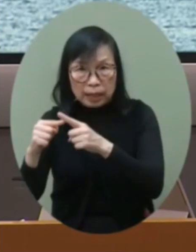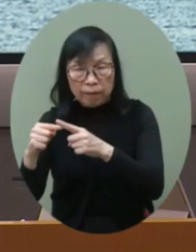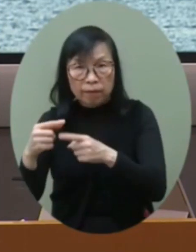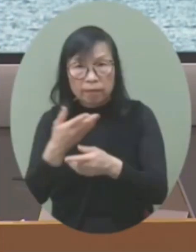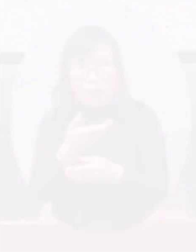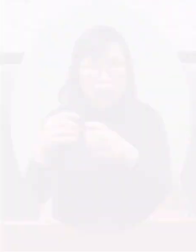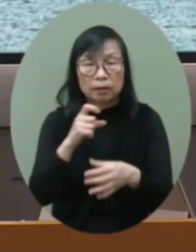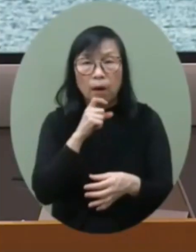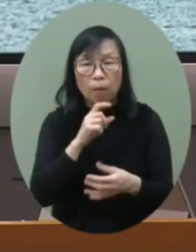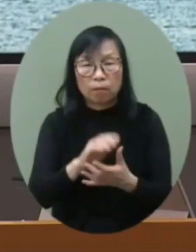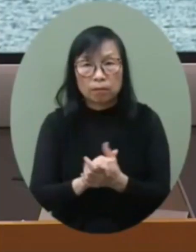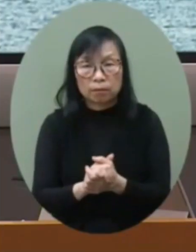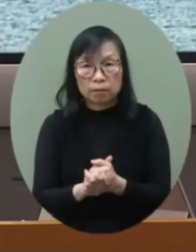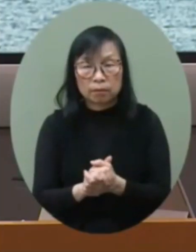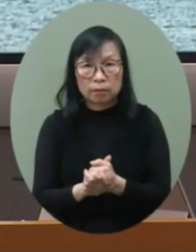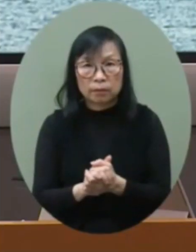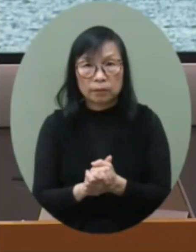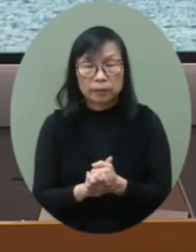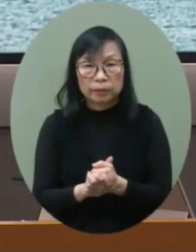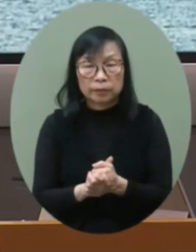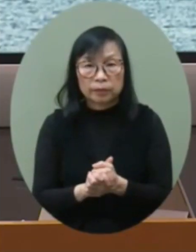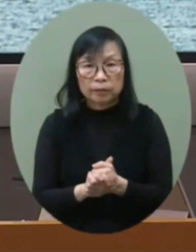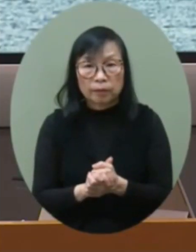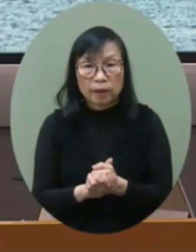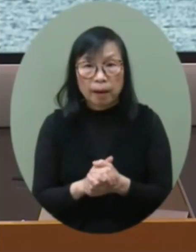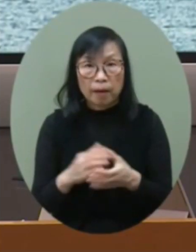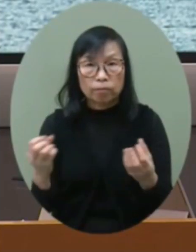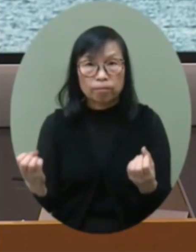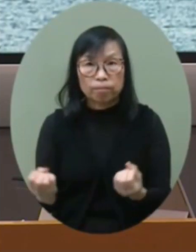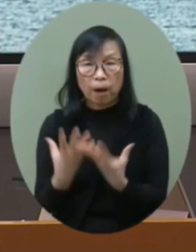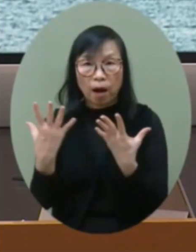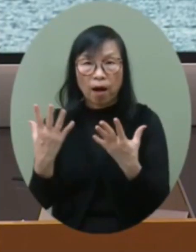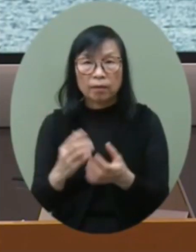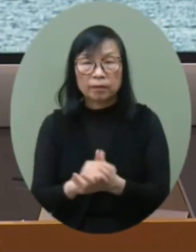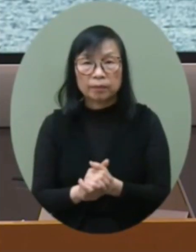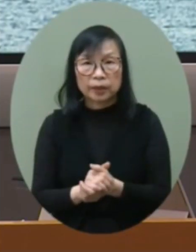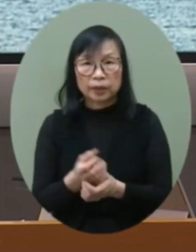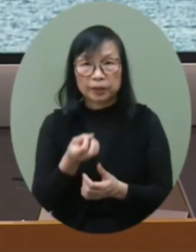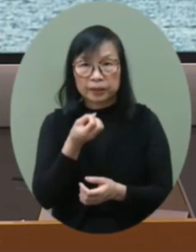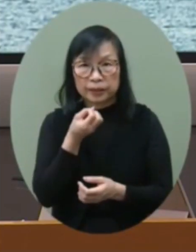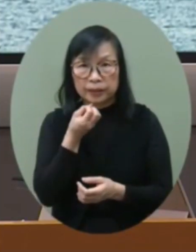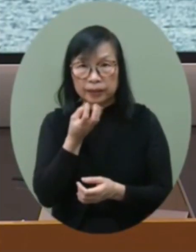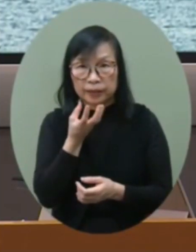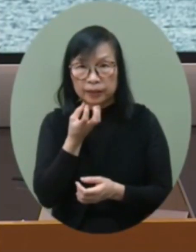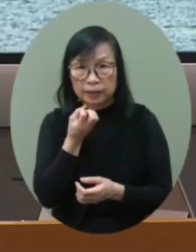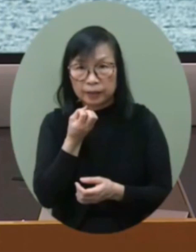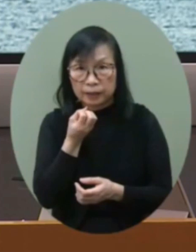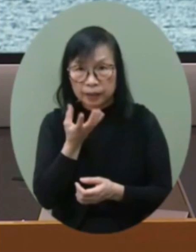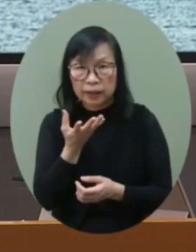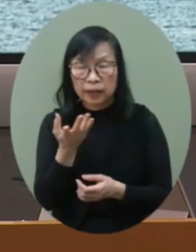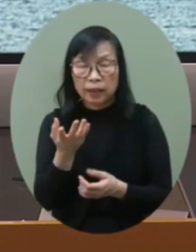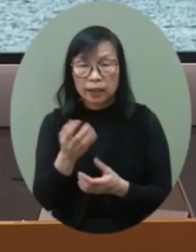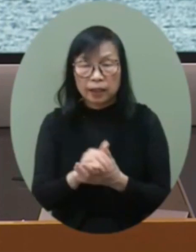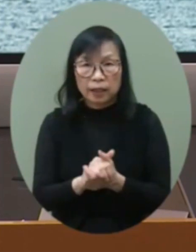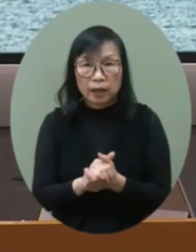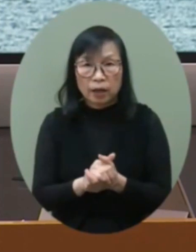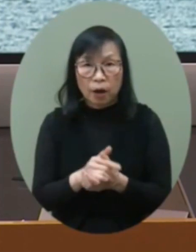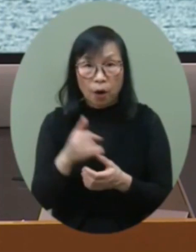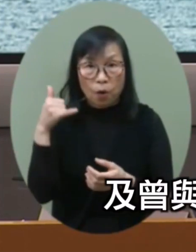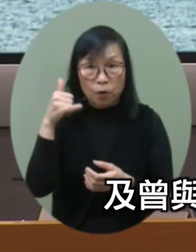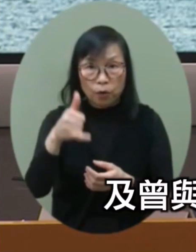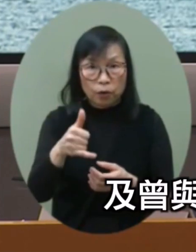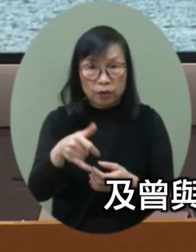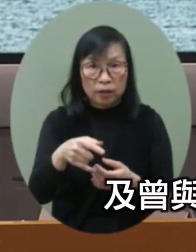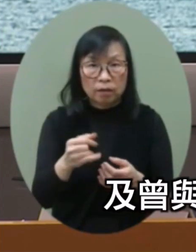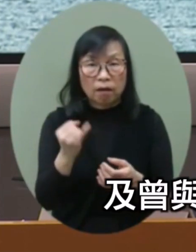都有即係密切嘅接觸。咁即係因為出現爆發啦，咁我哋都即係建議即係我哋都會係將去過呢間